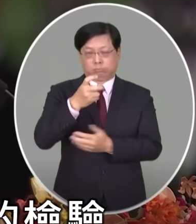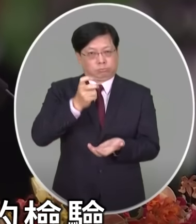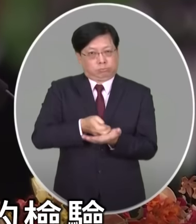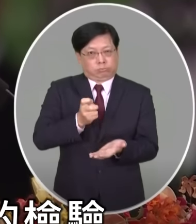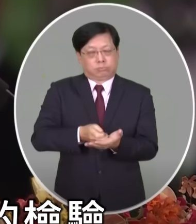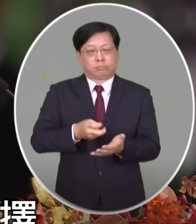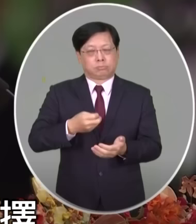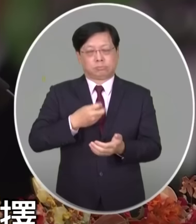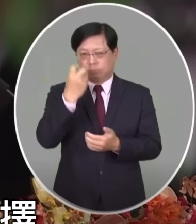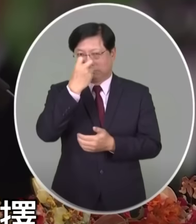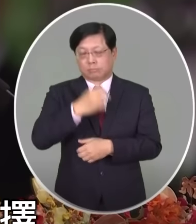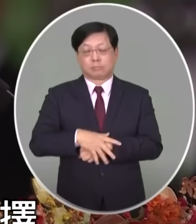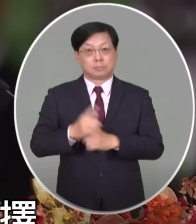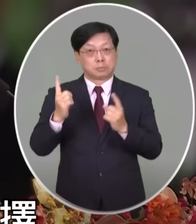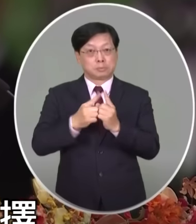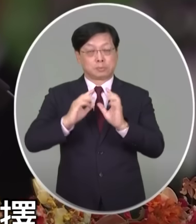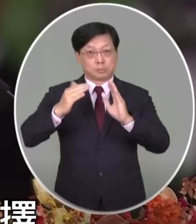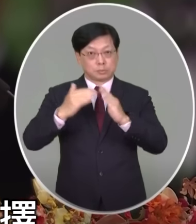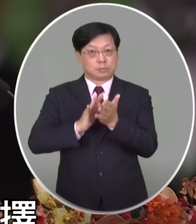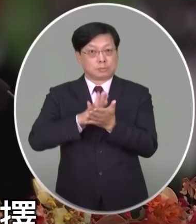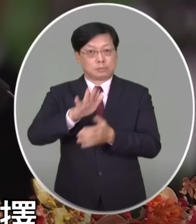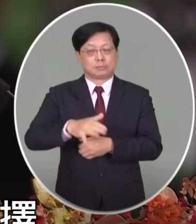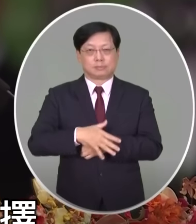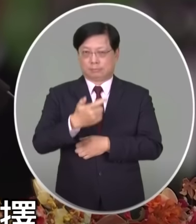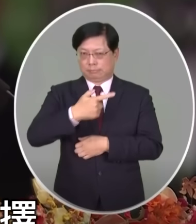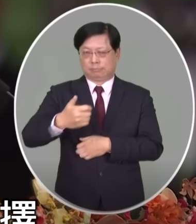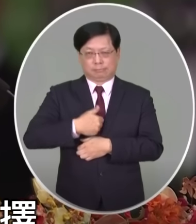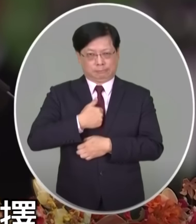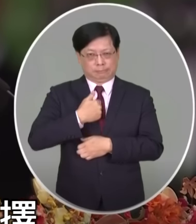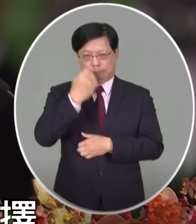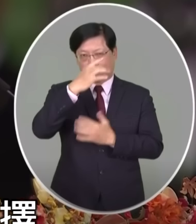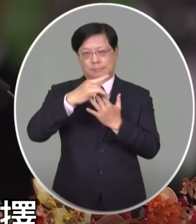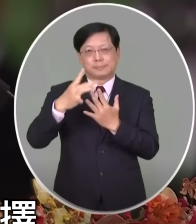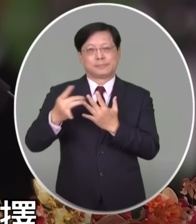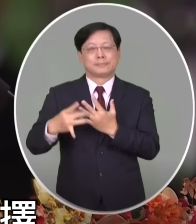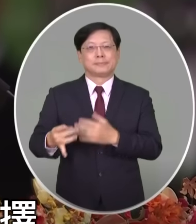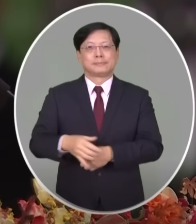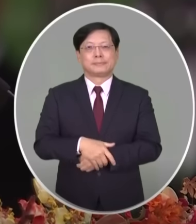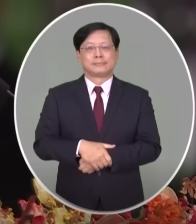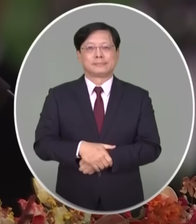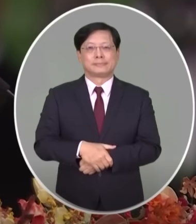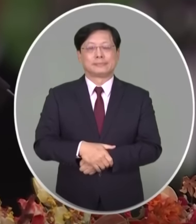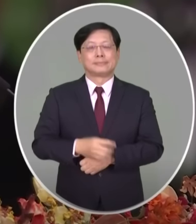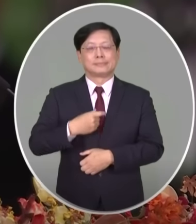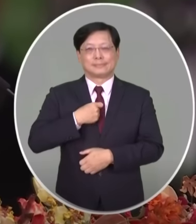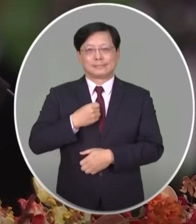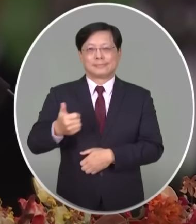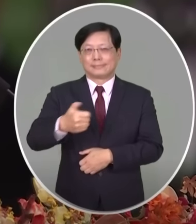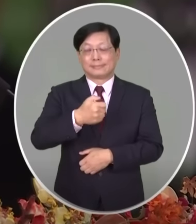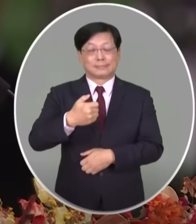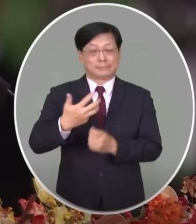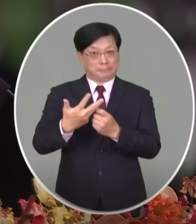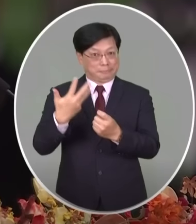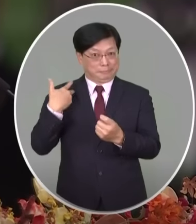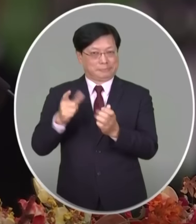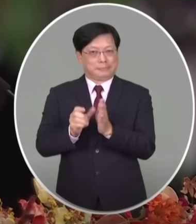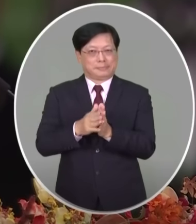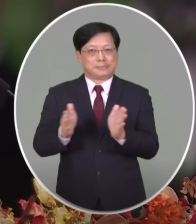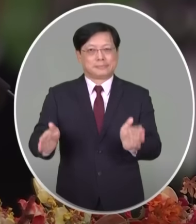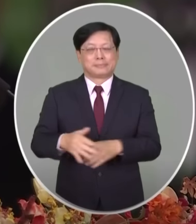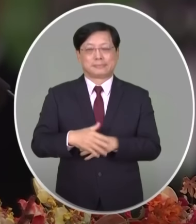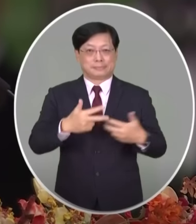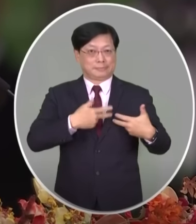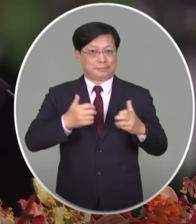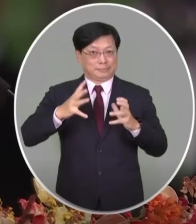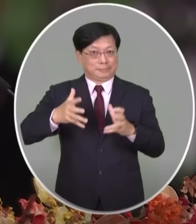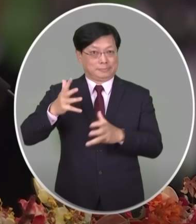检验，对国家未来最真实的选择。我要感谢过去八年来蔡英